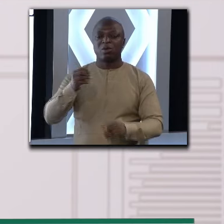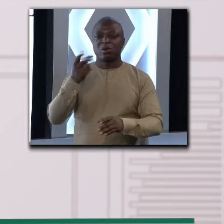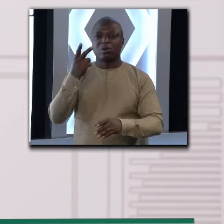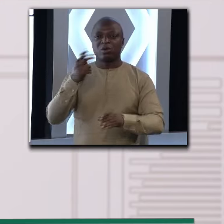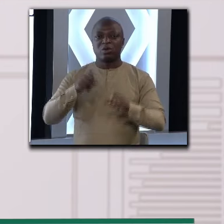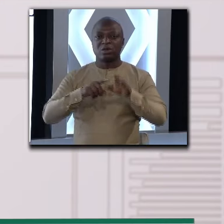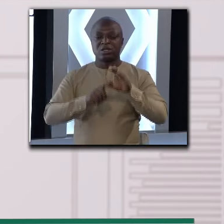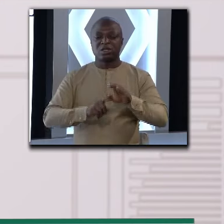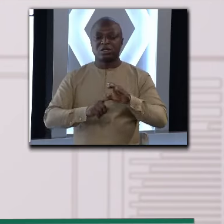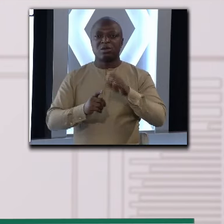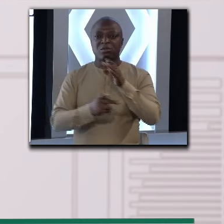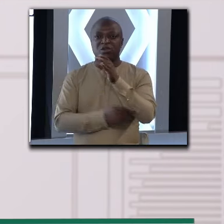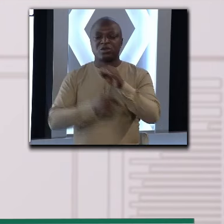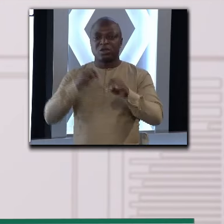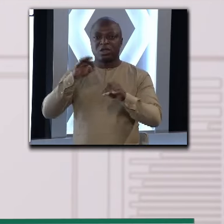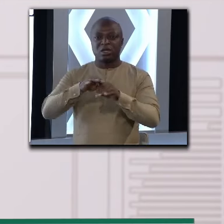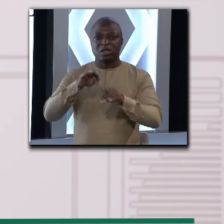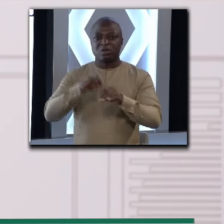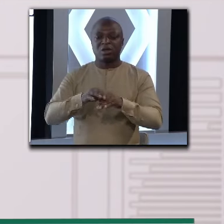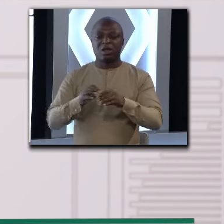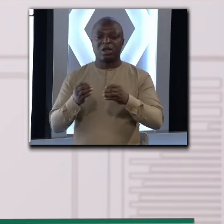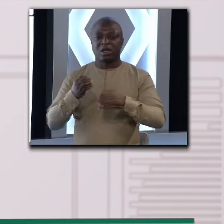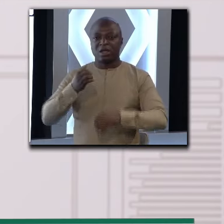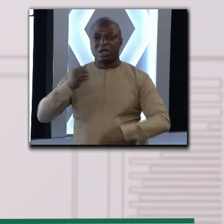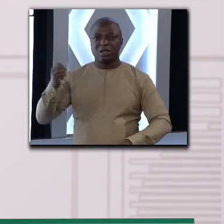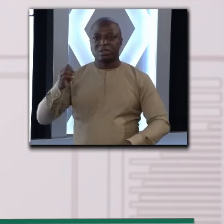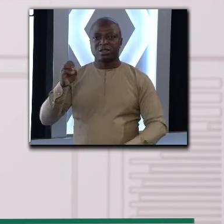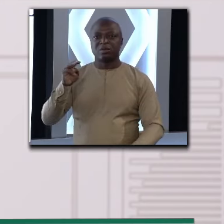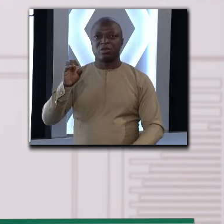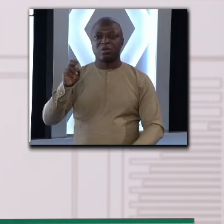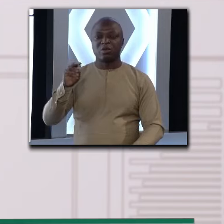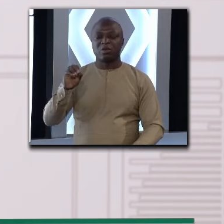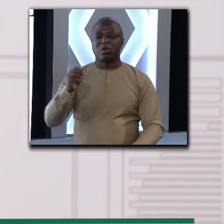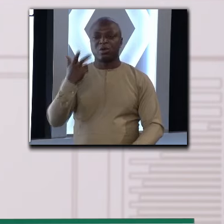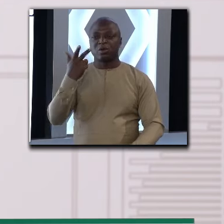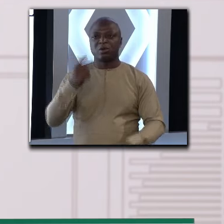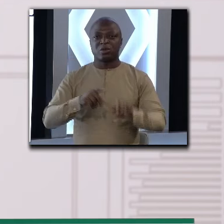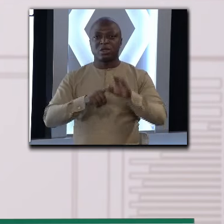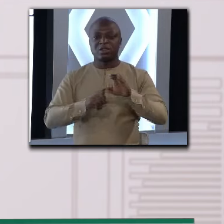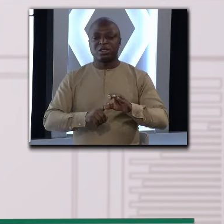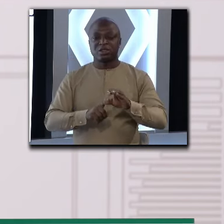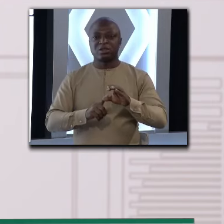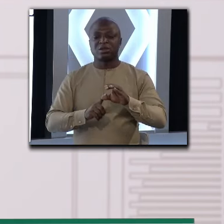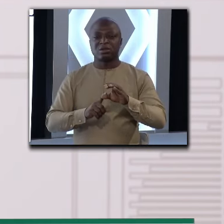sièges. Circonscription électorale Est Mono, 3 sièges.